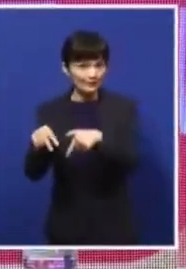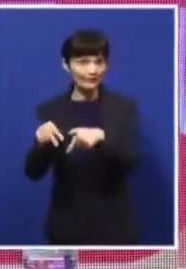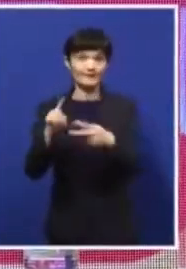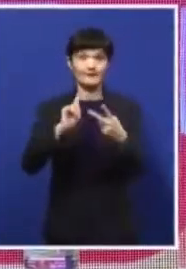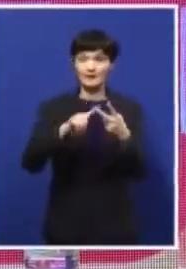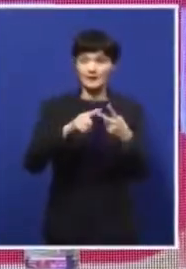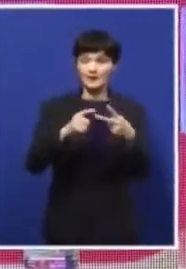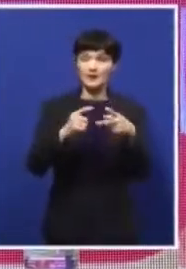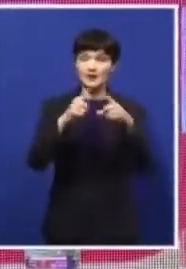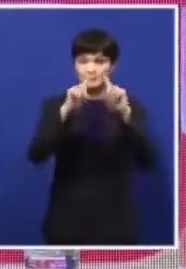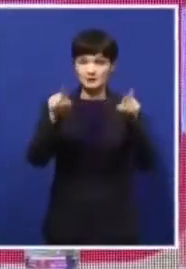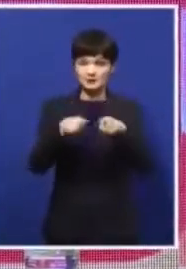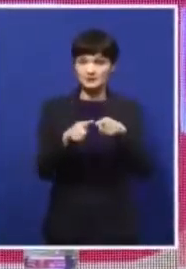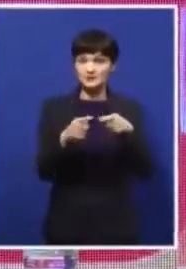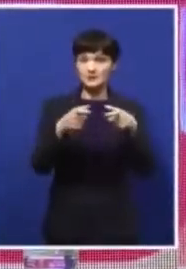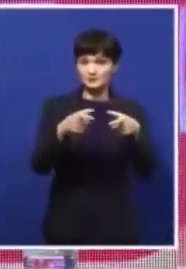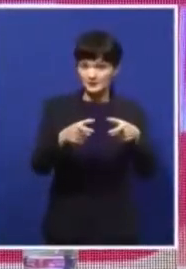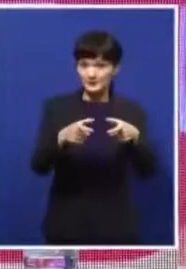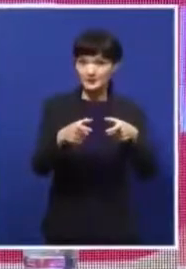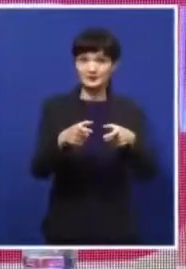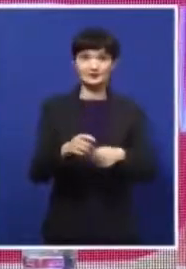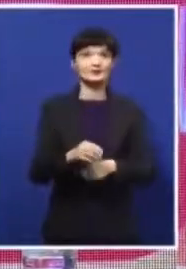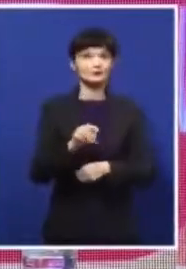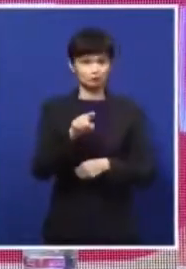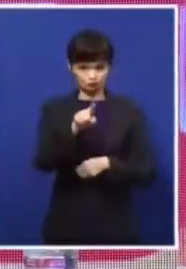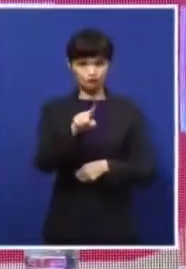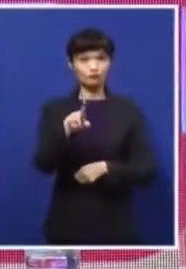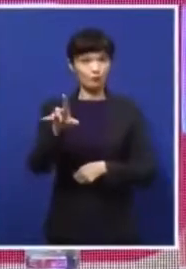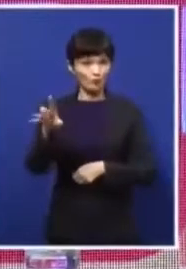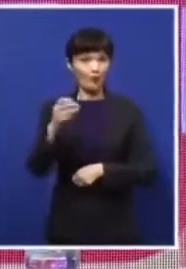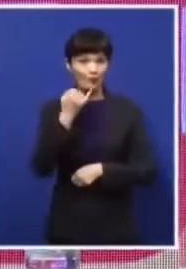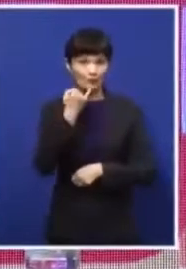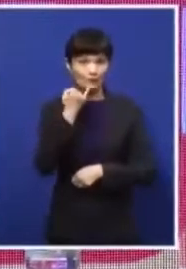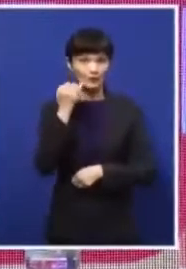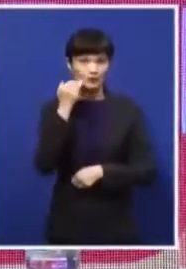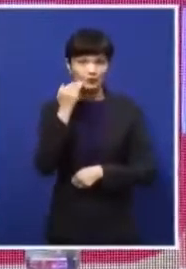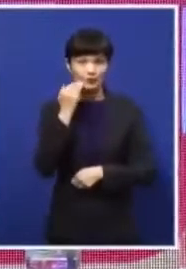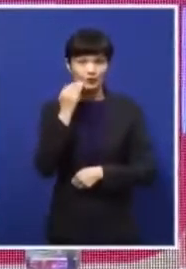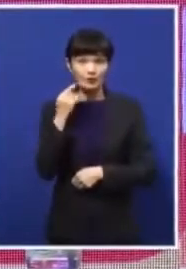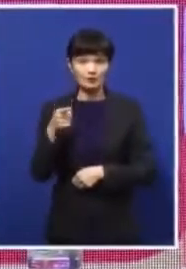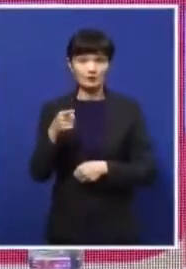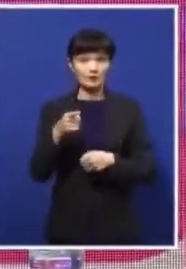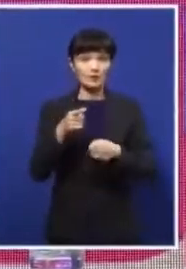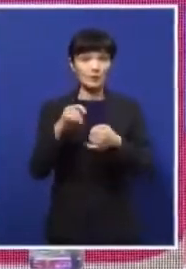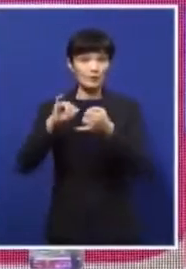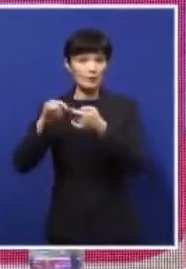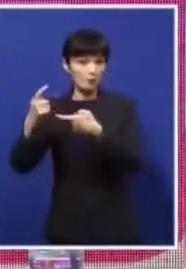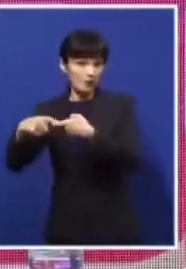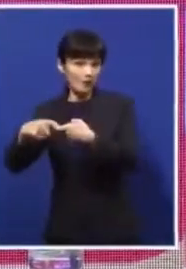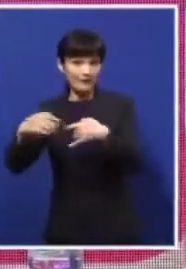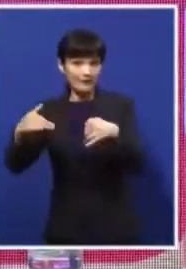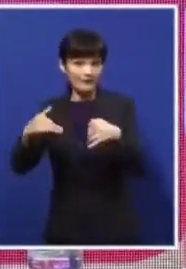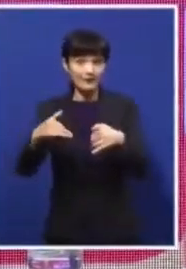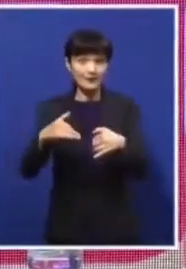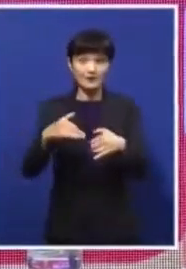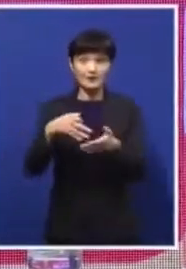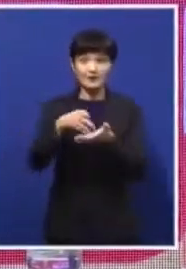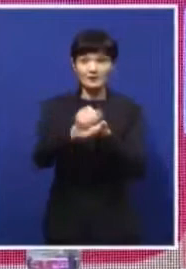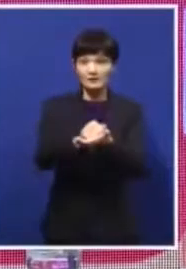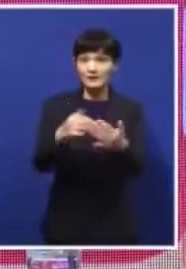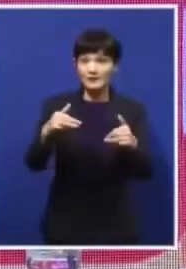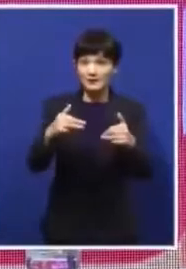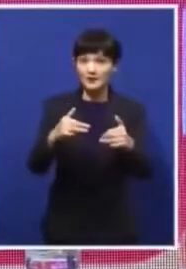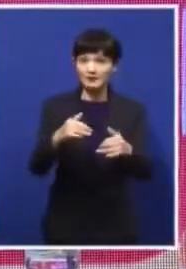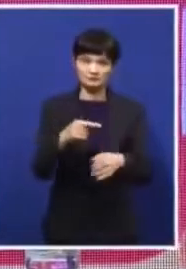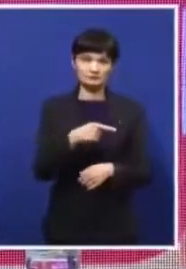来，甚至你数位跟纸本都还没有去预定，都还没有绑定的时候，也已经可以来登记加码